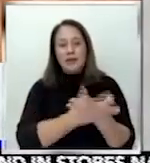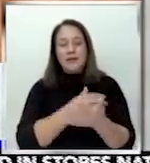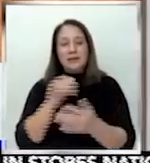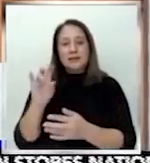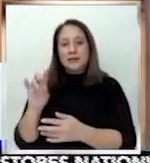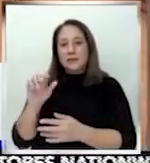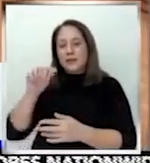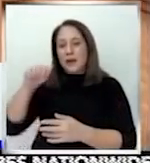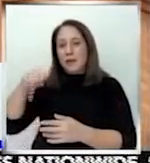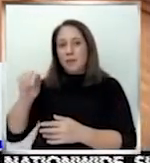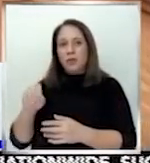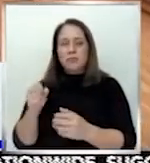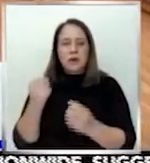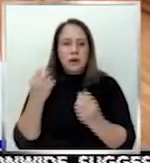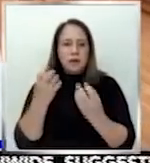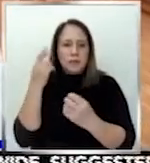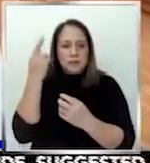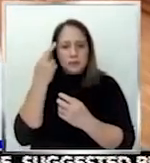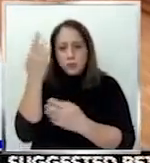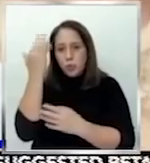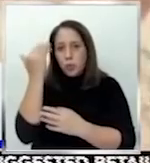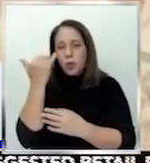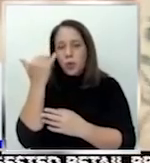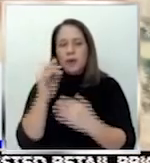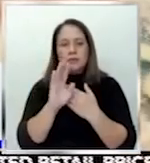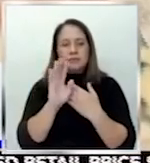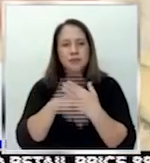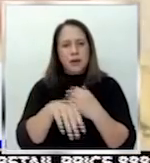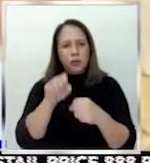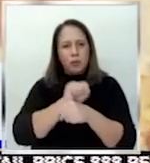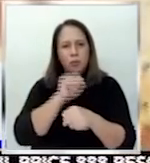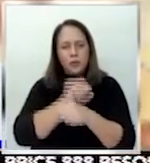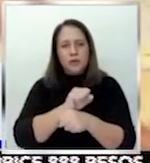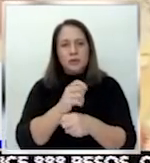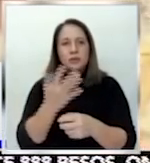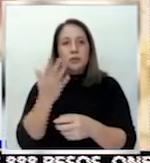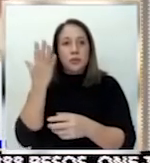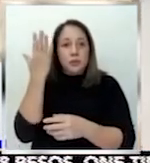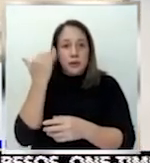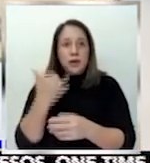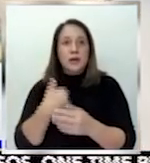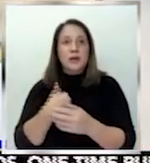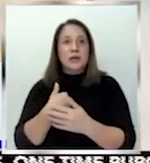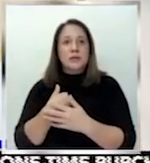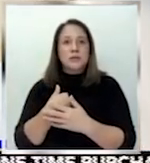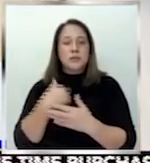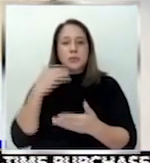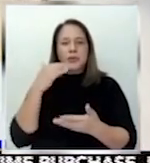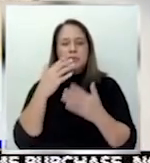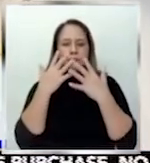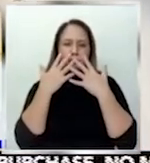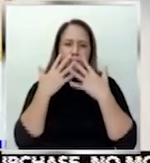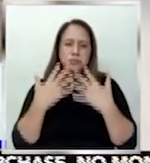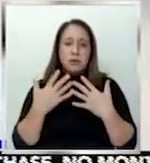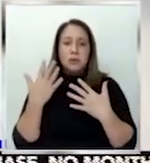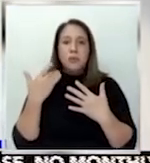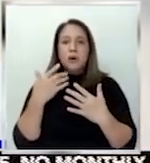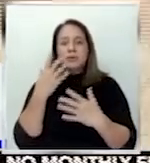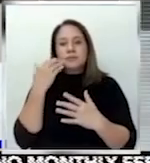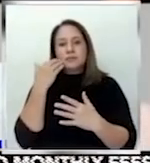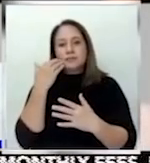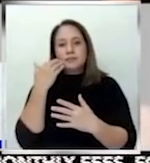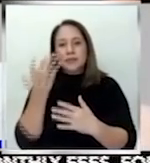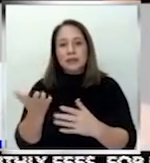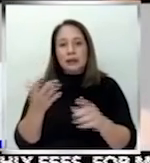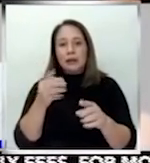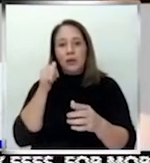raw dahilan ang nagtulak sa kanya na muling mag-apply ng trabaho. Kabilang narito ang maibsa ng kalungkutang dulot ng pagpanaw ng asawa noong